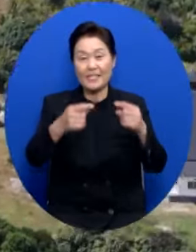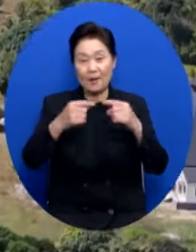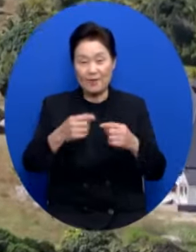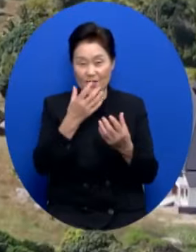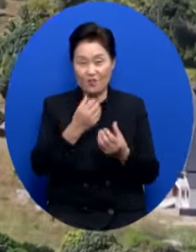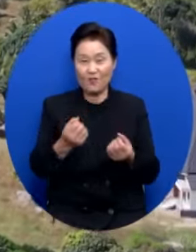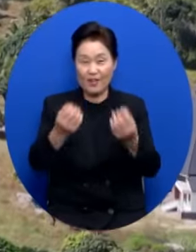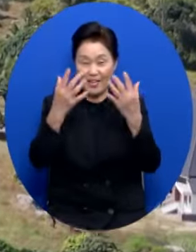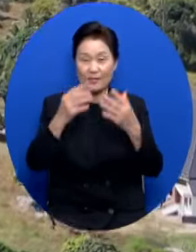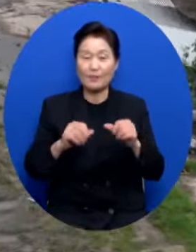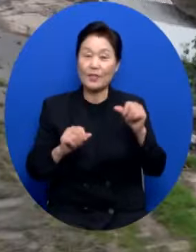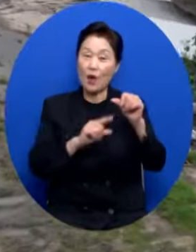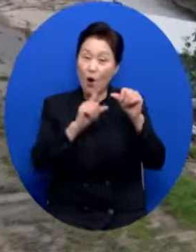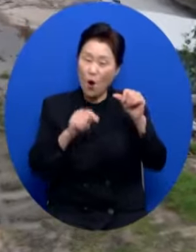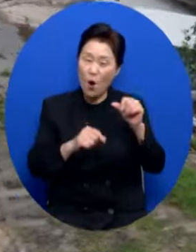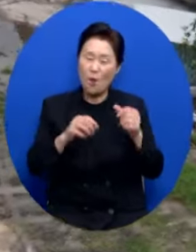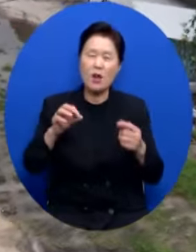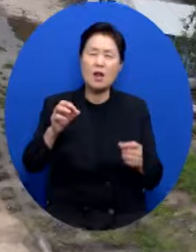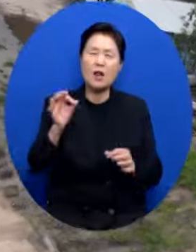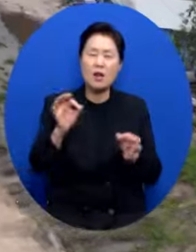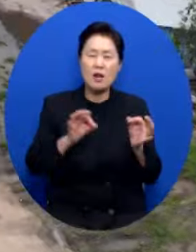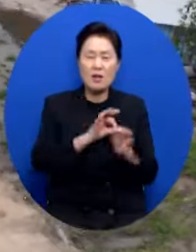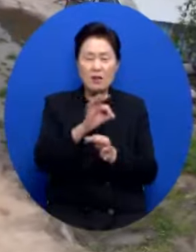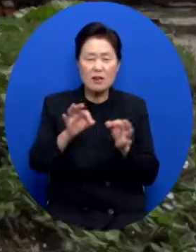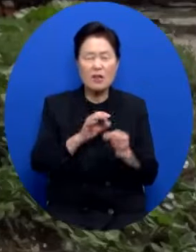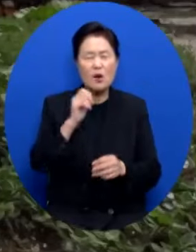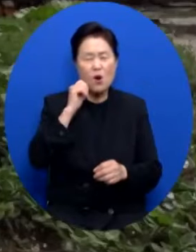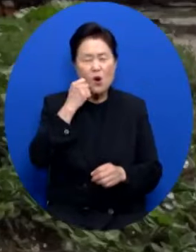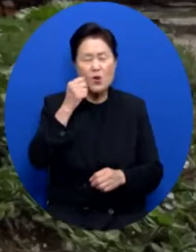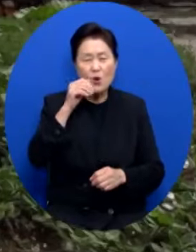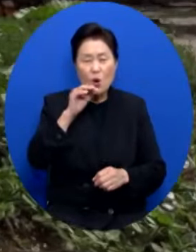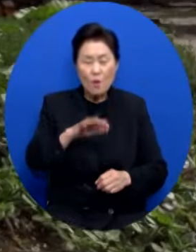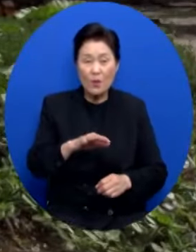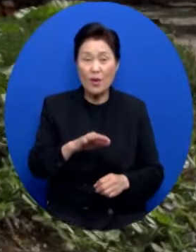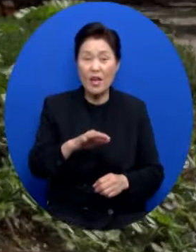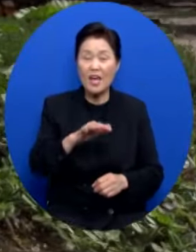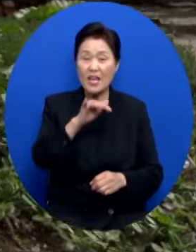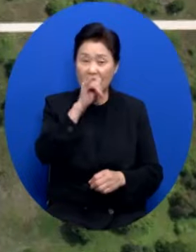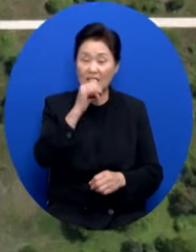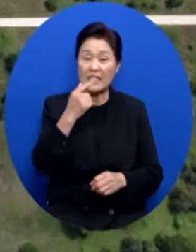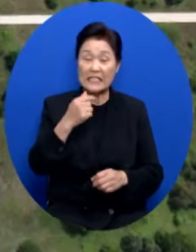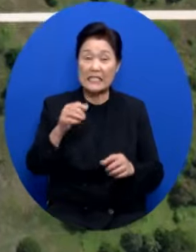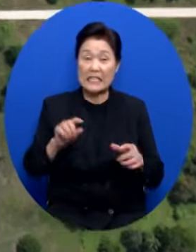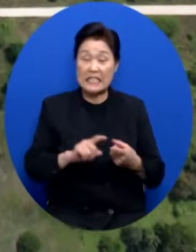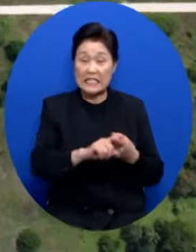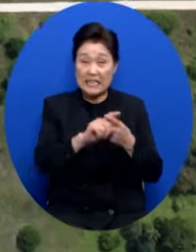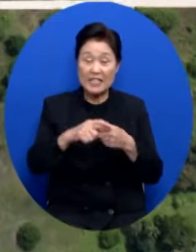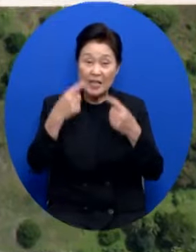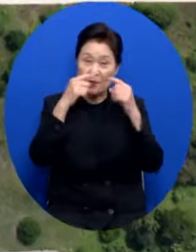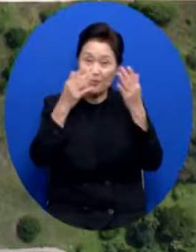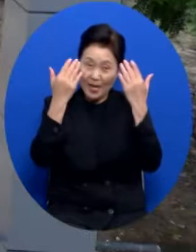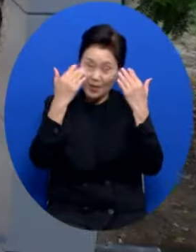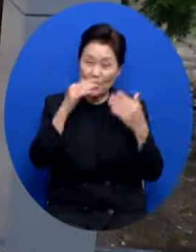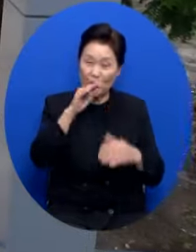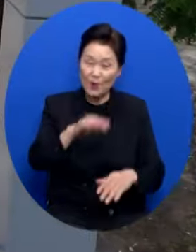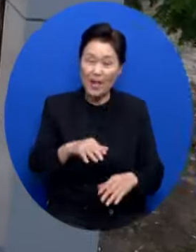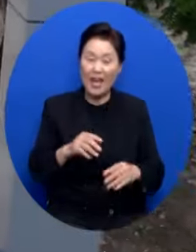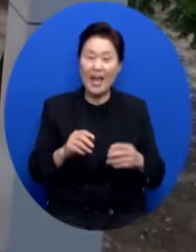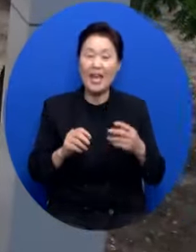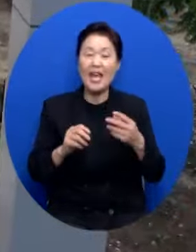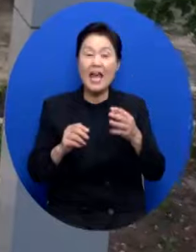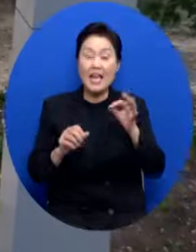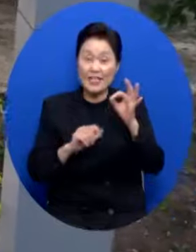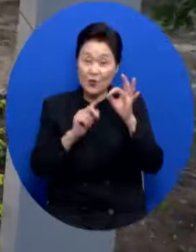지난해 5월 경영 악화로 한 차례 어려움을 겪었던 아프리카 연합대학교 UAUT에 지난